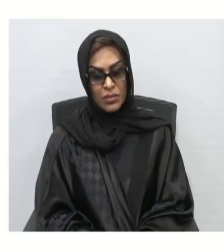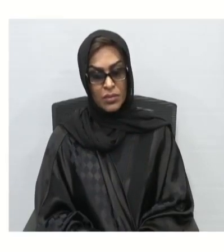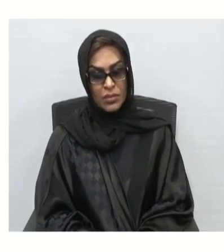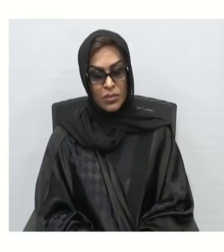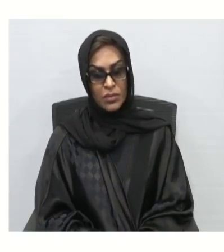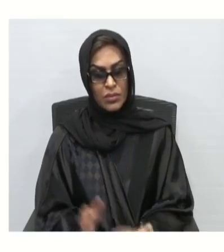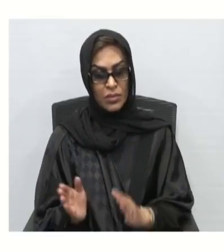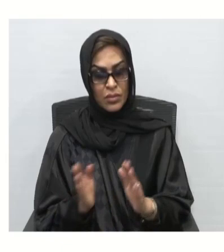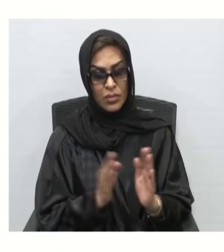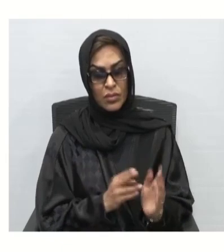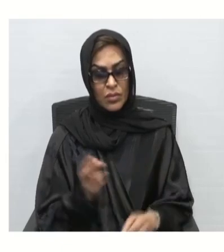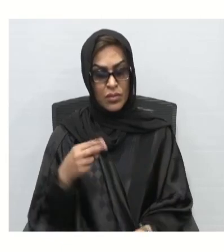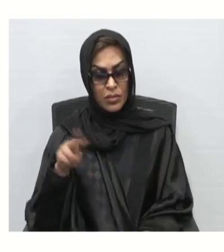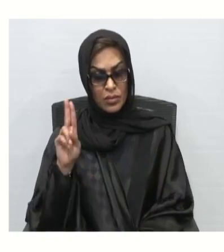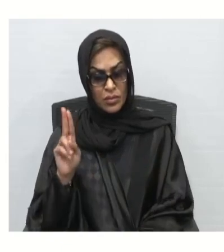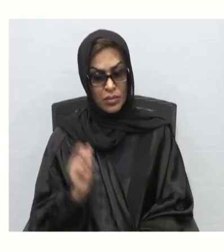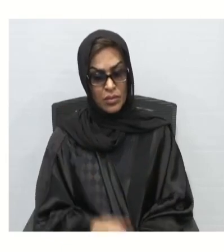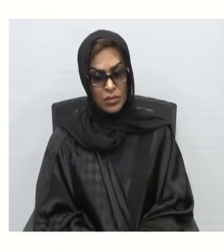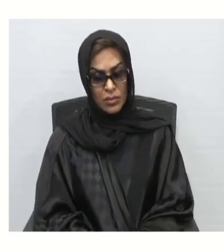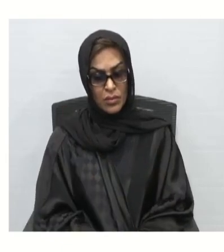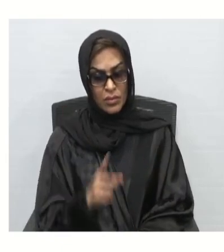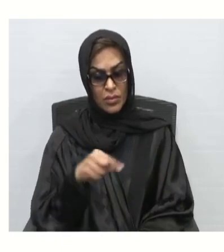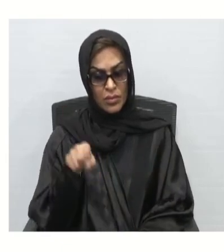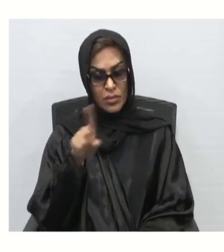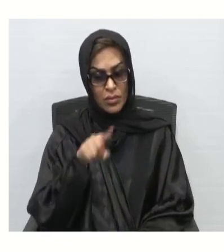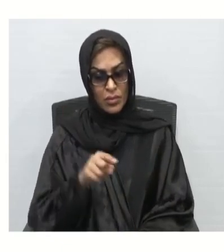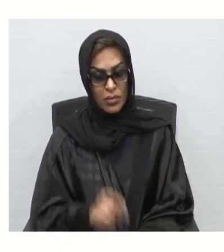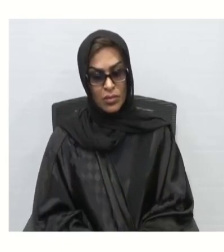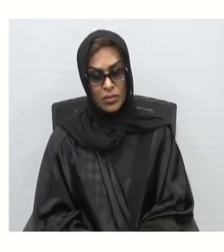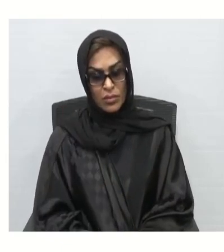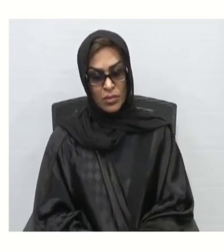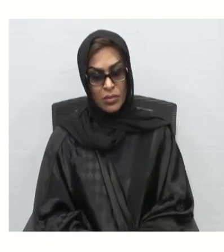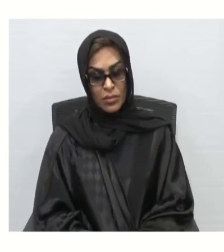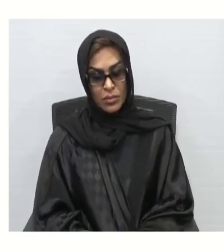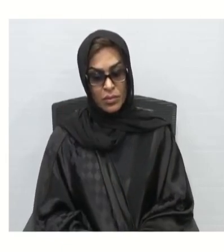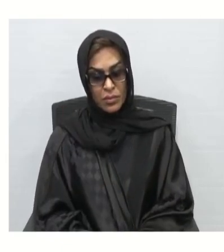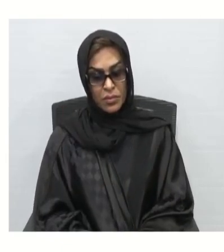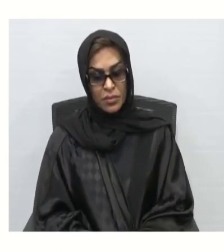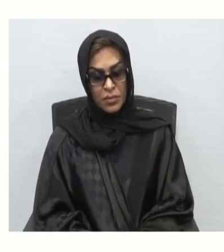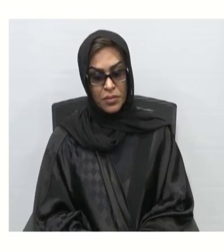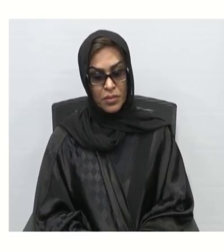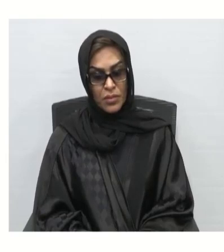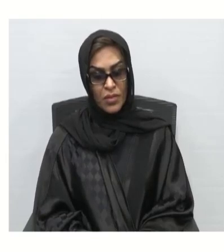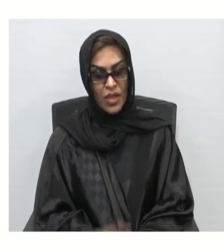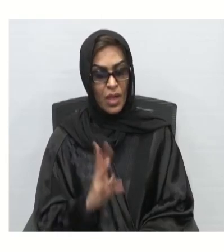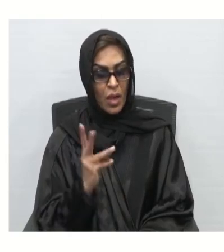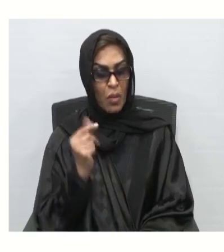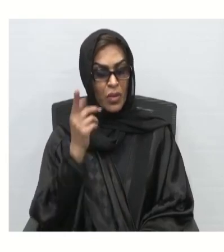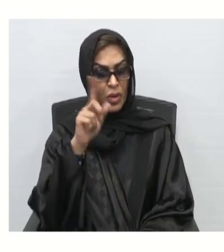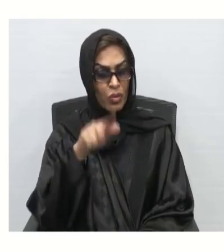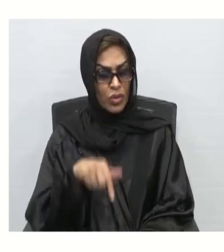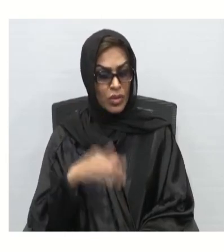ننتقل الان الى التطبيقات السؤال الاول ضع رقم المصطلح